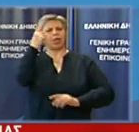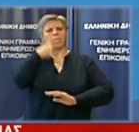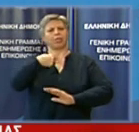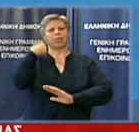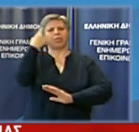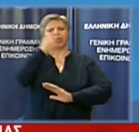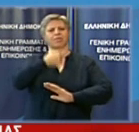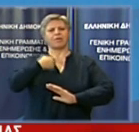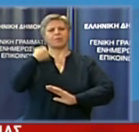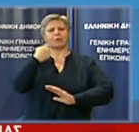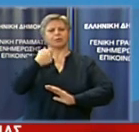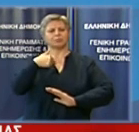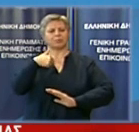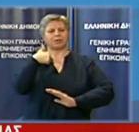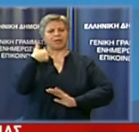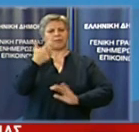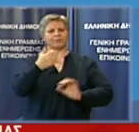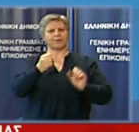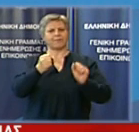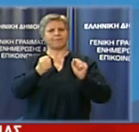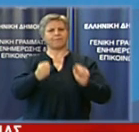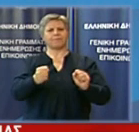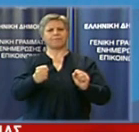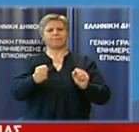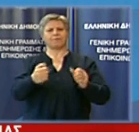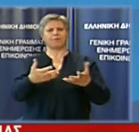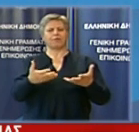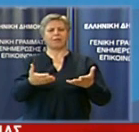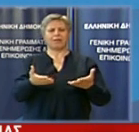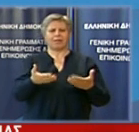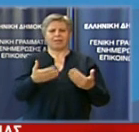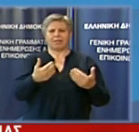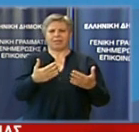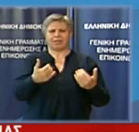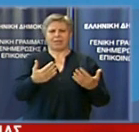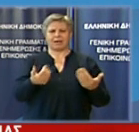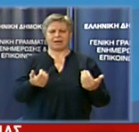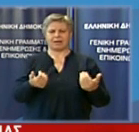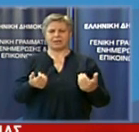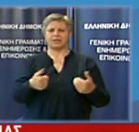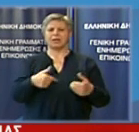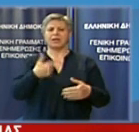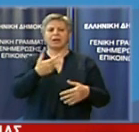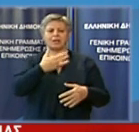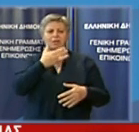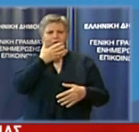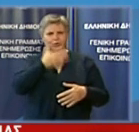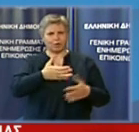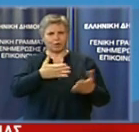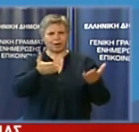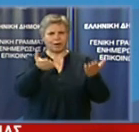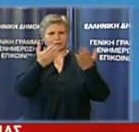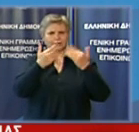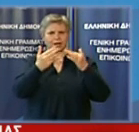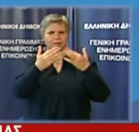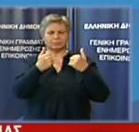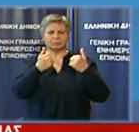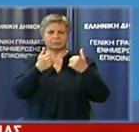στέκεται αντάξια της στιγμής και της σοβαρής συγκυρίας για τη χώρα.